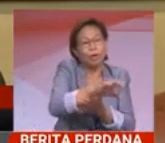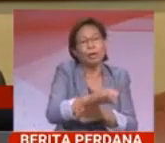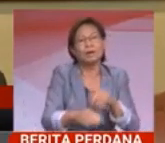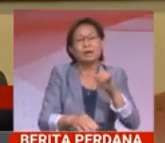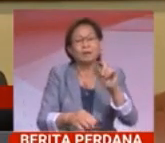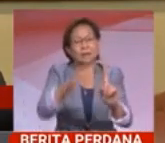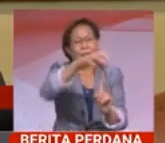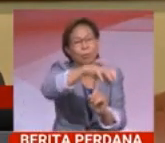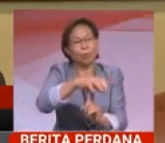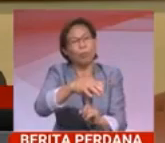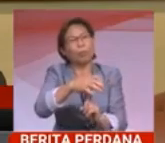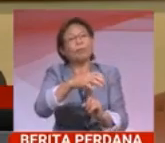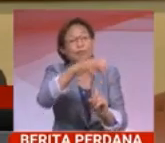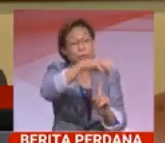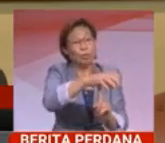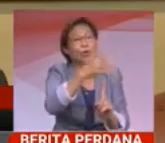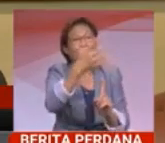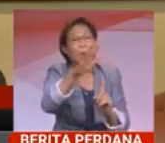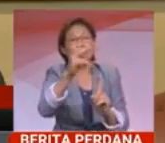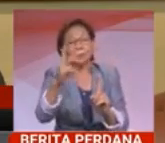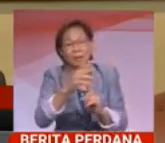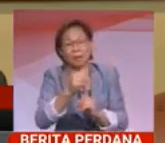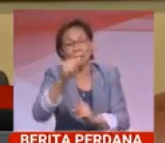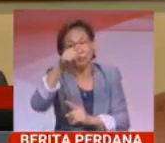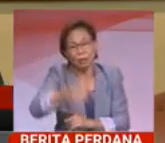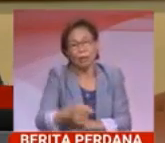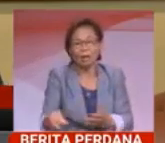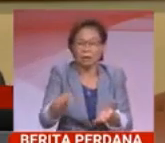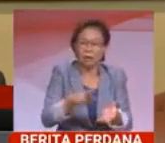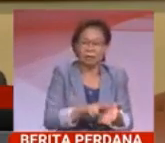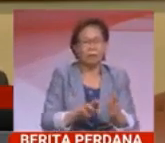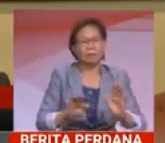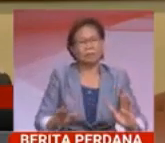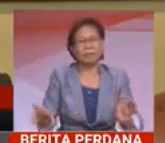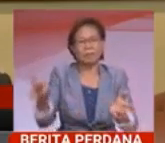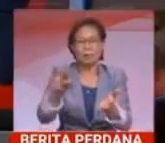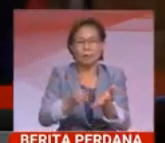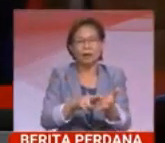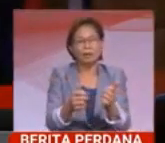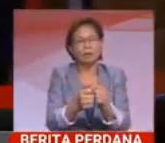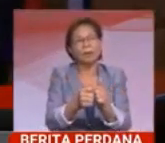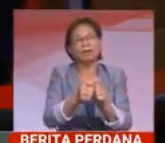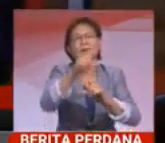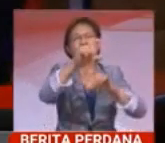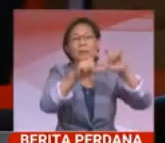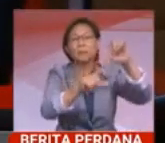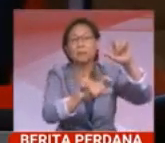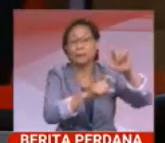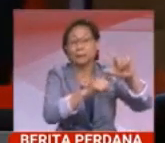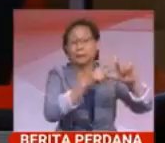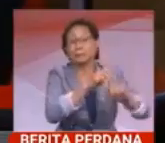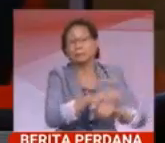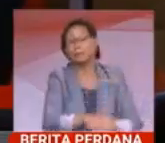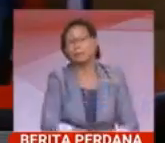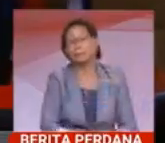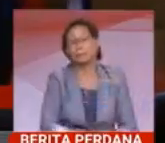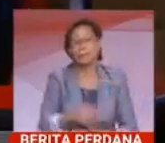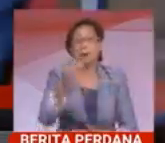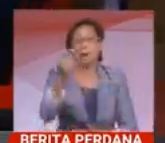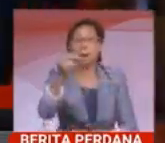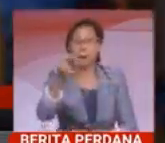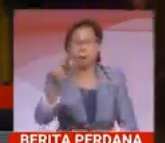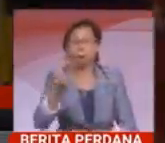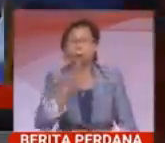1-stop kota rp15.000 jadi dia perubahannya daftarnya nanti dengan menaranya tasya